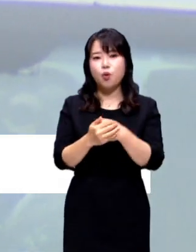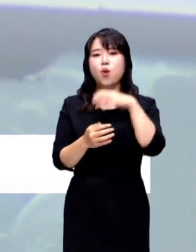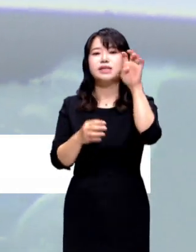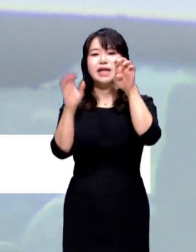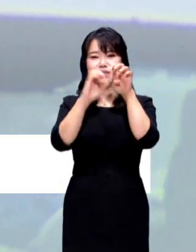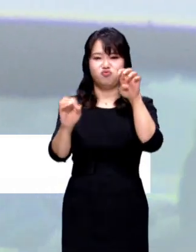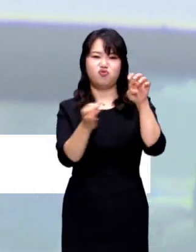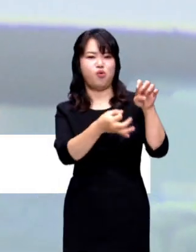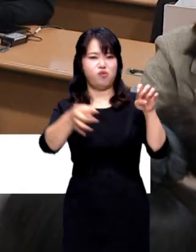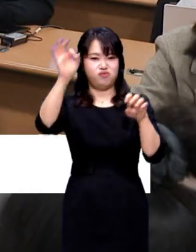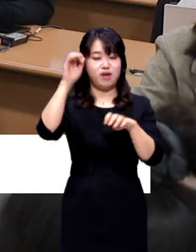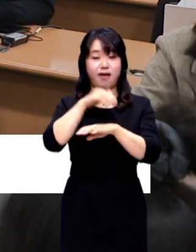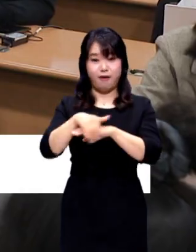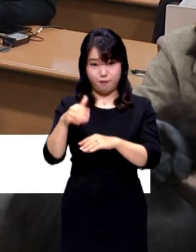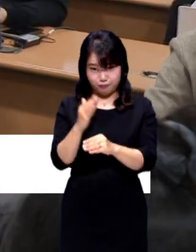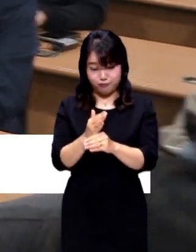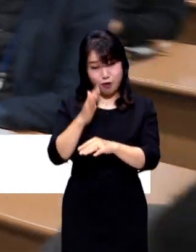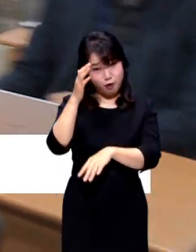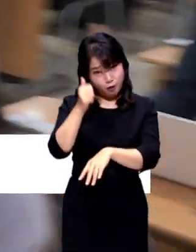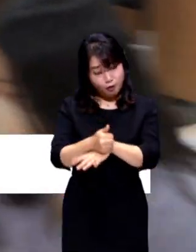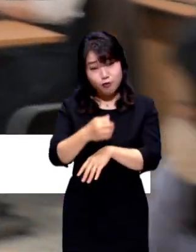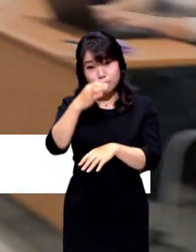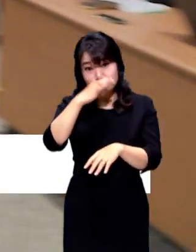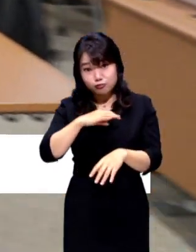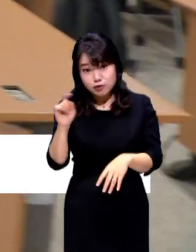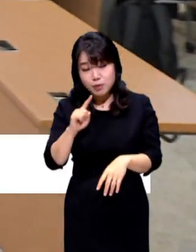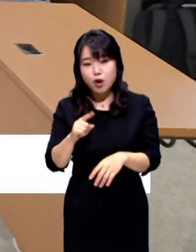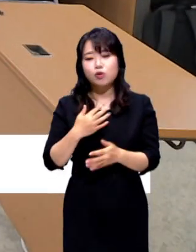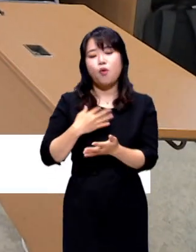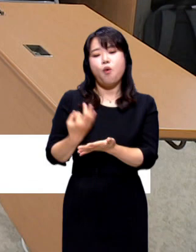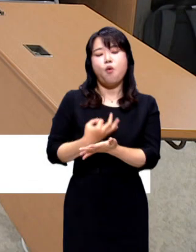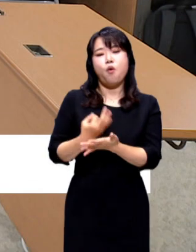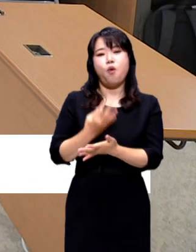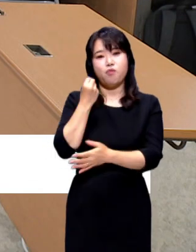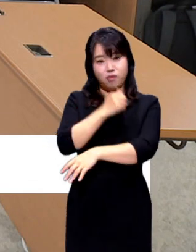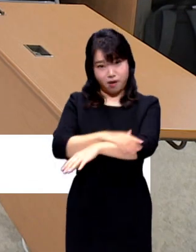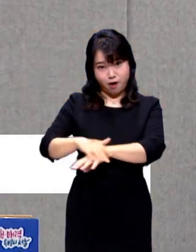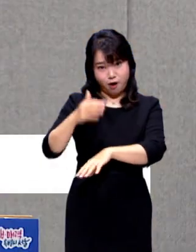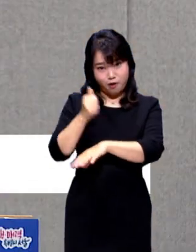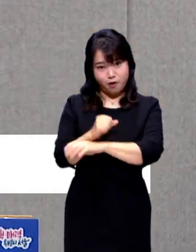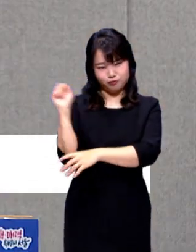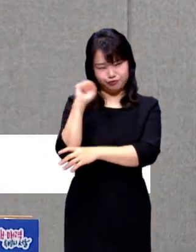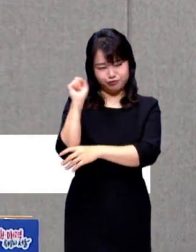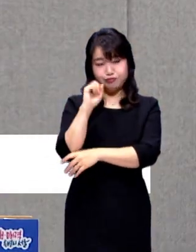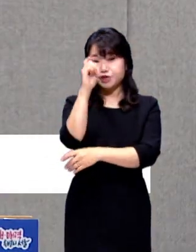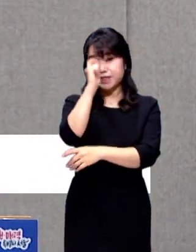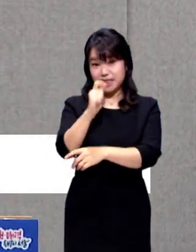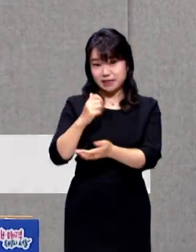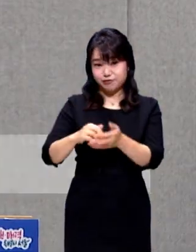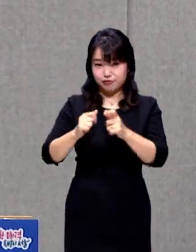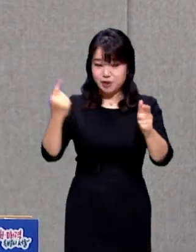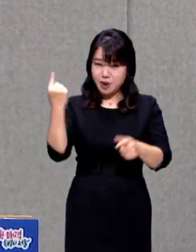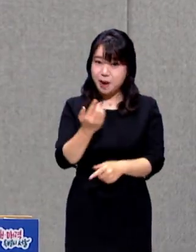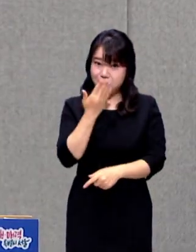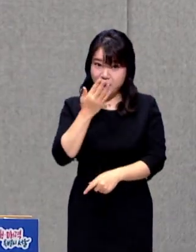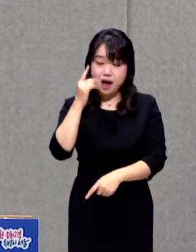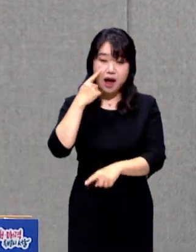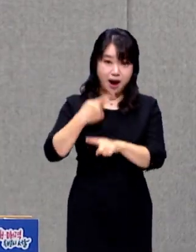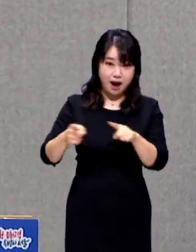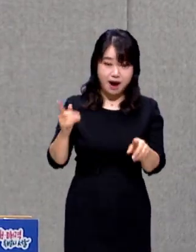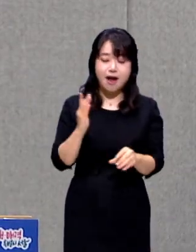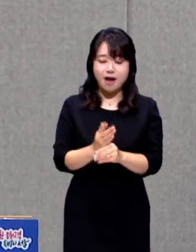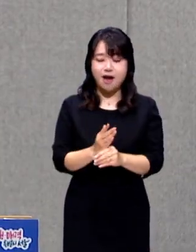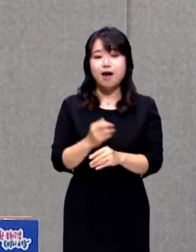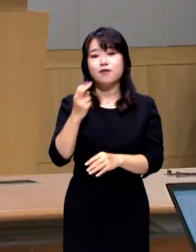올릴 예정입니다. 이럴 경우 수입이 증가해 택시 운행이 늘 걸로 서울시는 전망하고 있습니다.